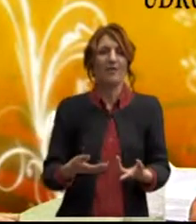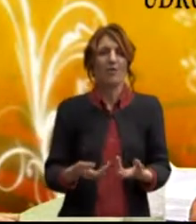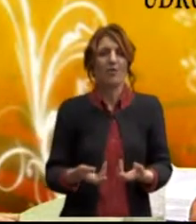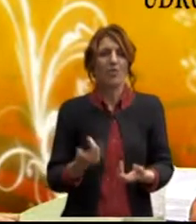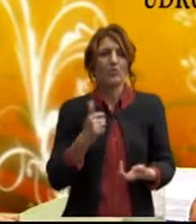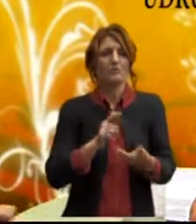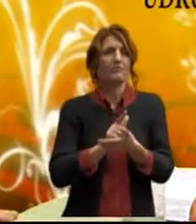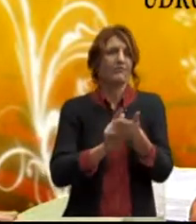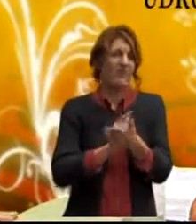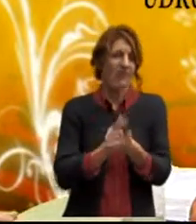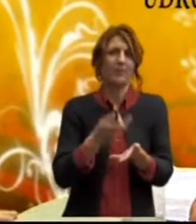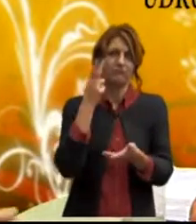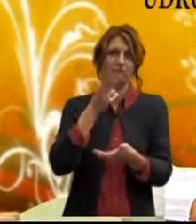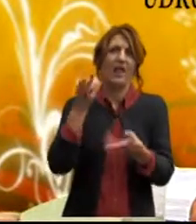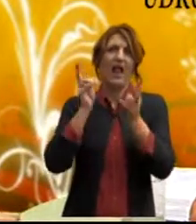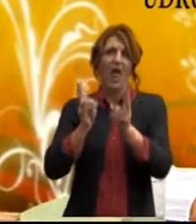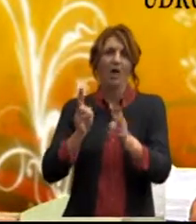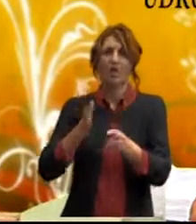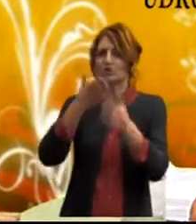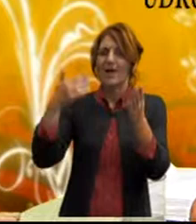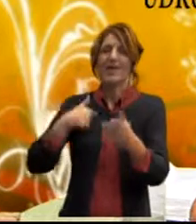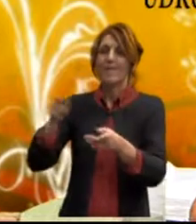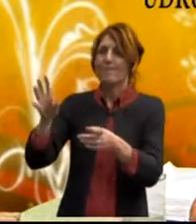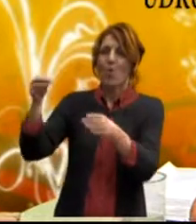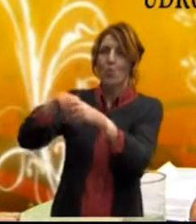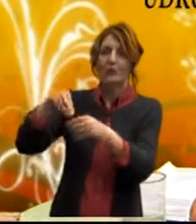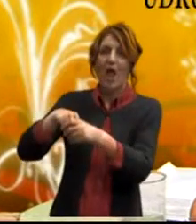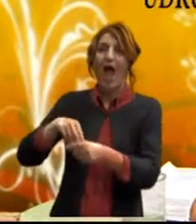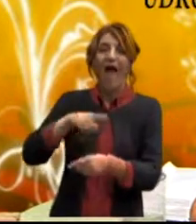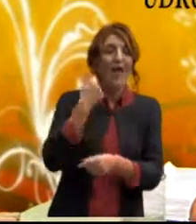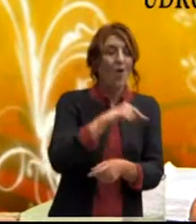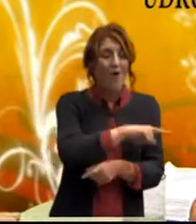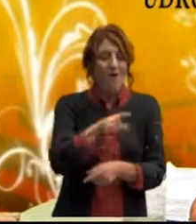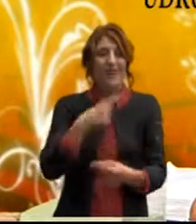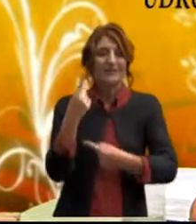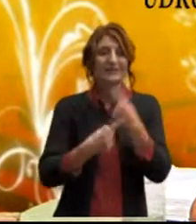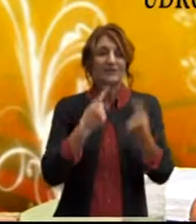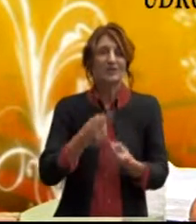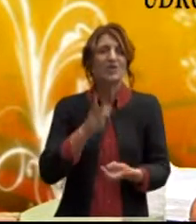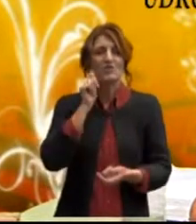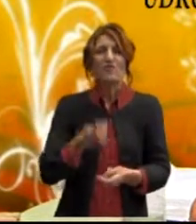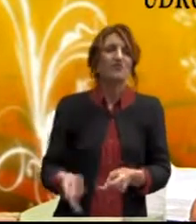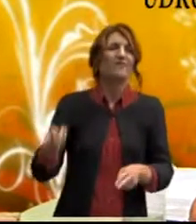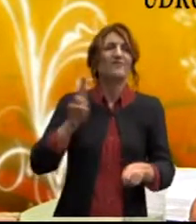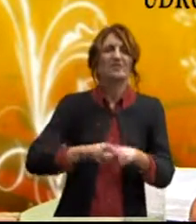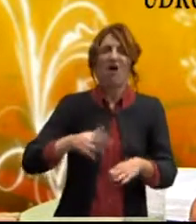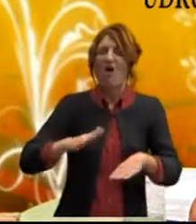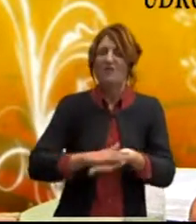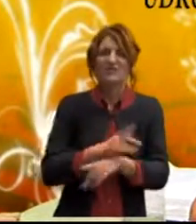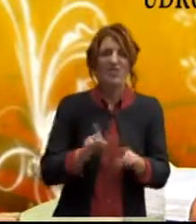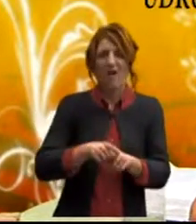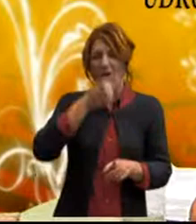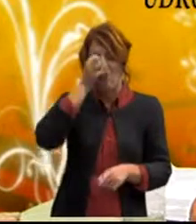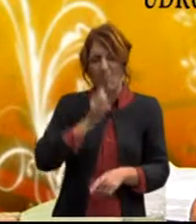vremena, osim hladnoća, osim svega, još više bacaju u taj pesimizam, ajmo to tako nazvati, a niko nam ga ne